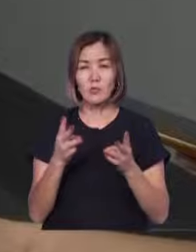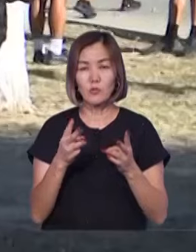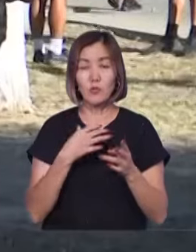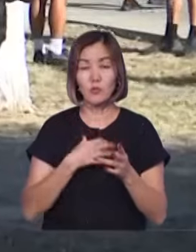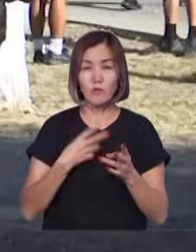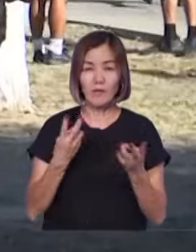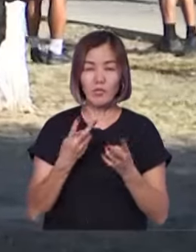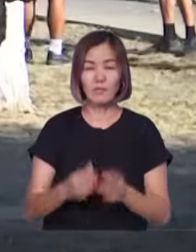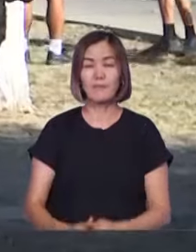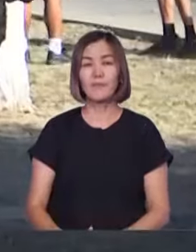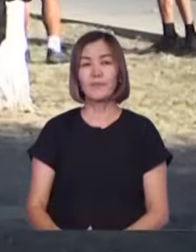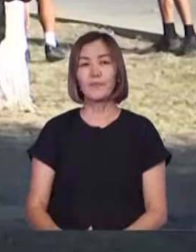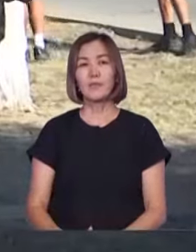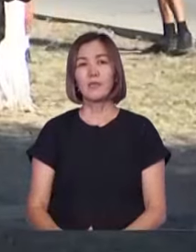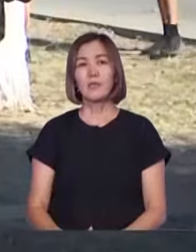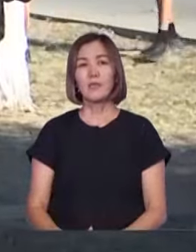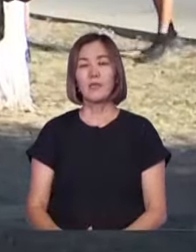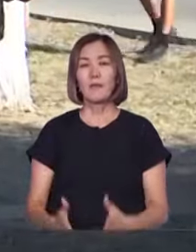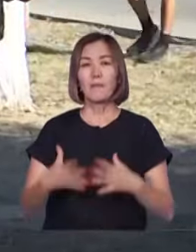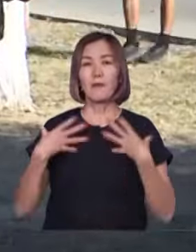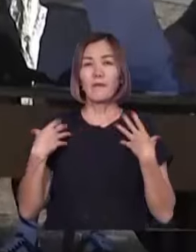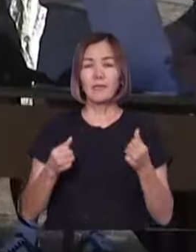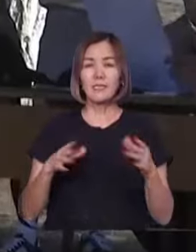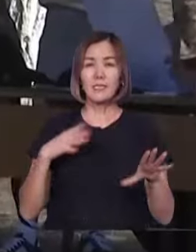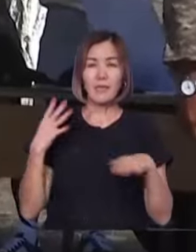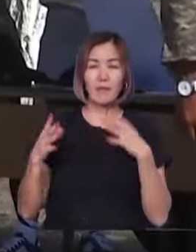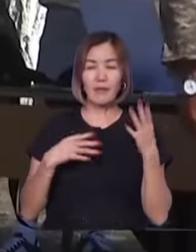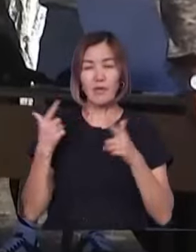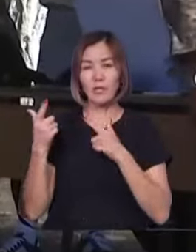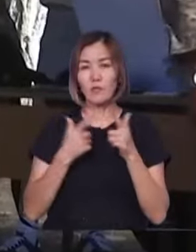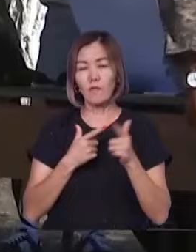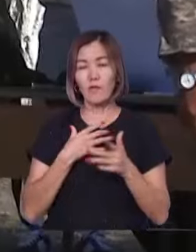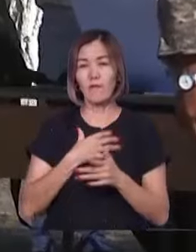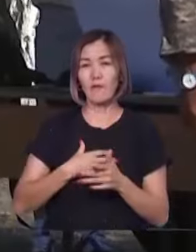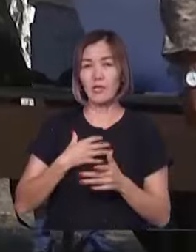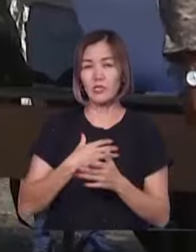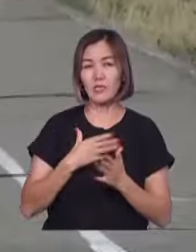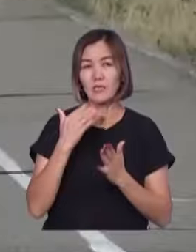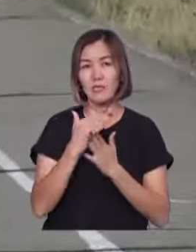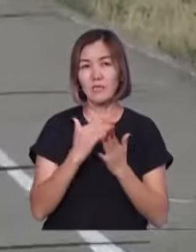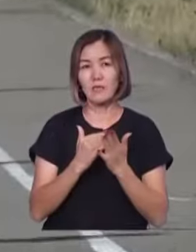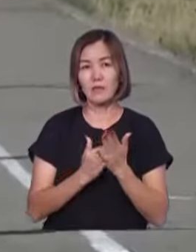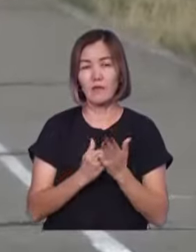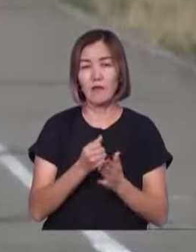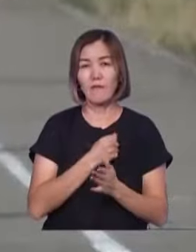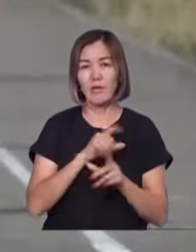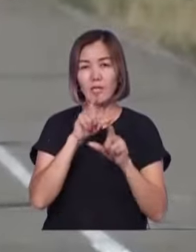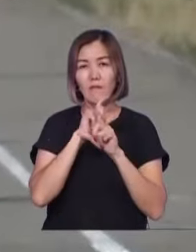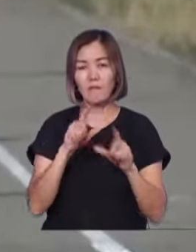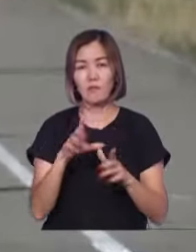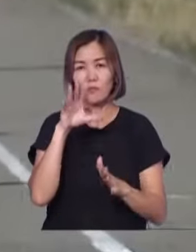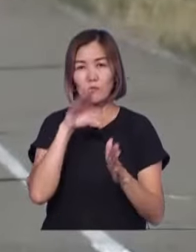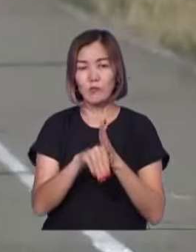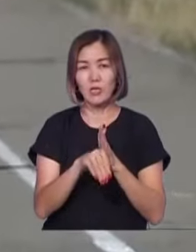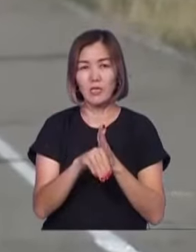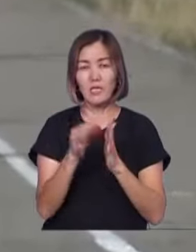заведения сдача нормативов по физической подготовке также является одним из основных критериев для поступления в военный ВУЗ он включает в